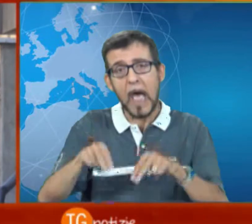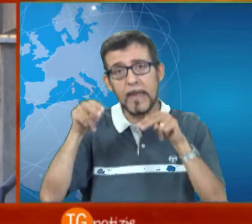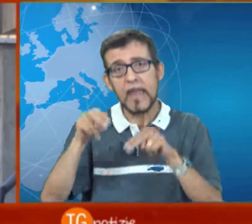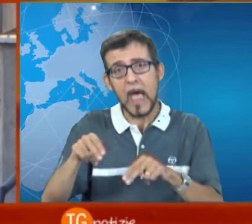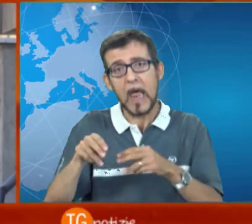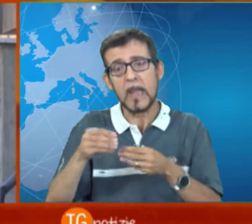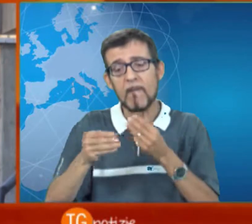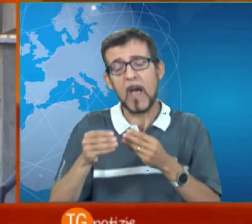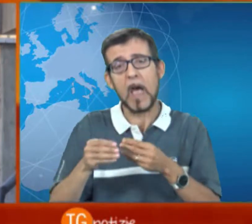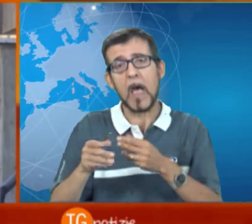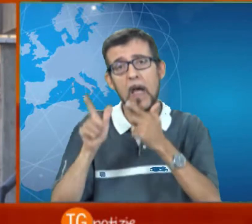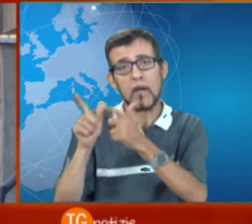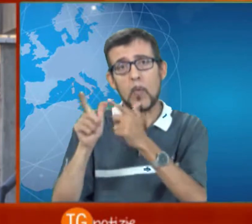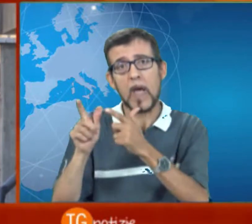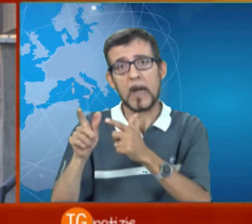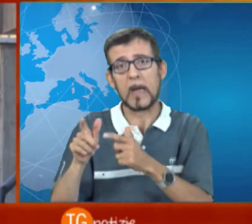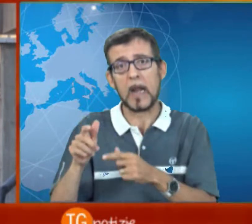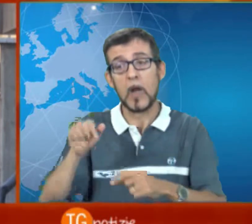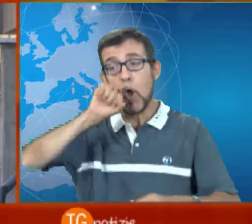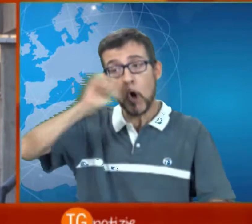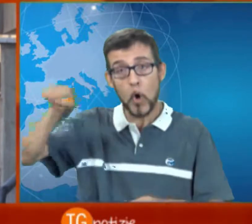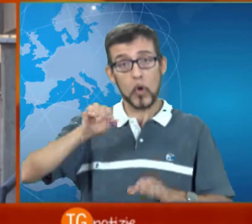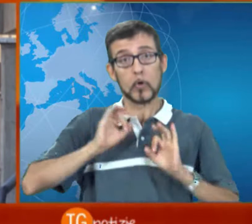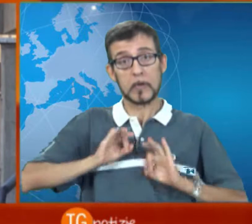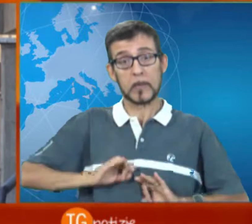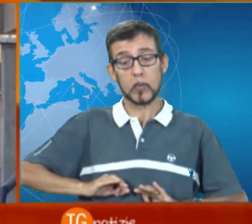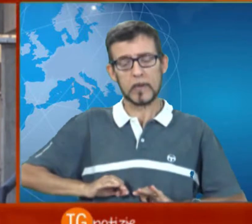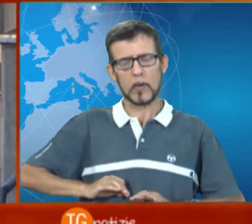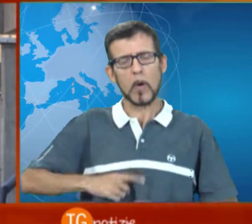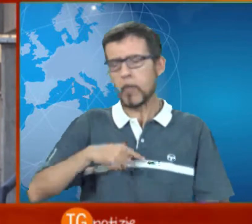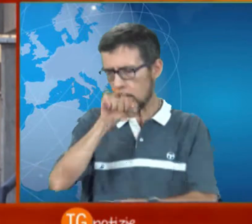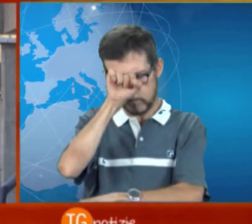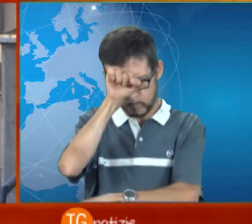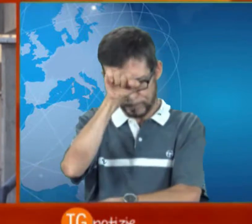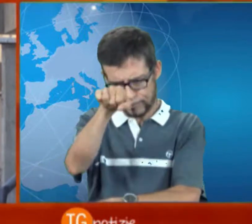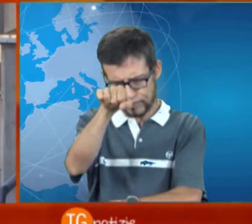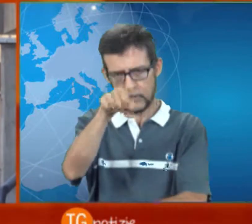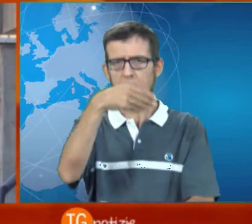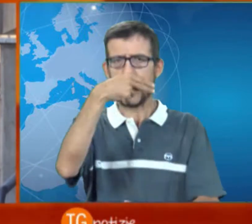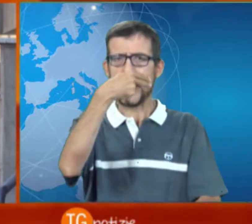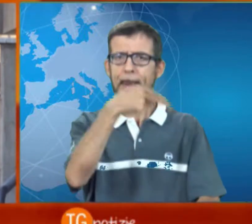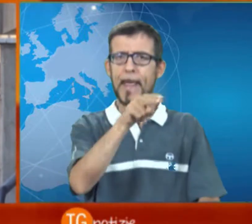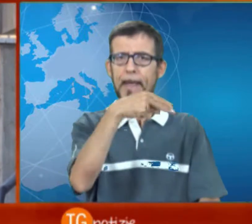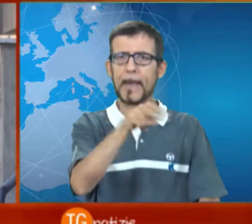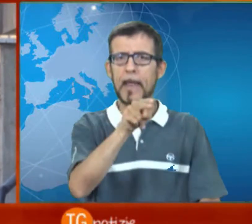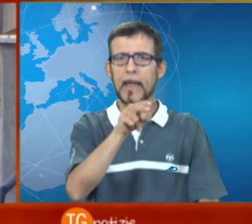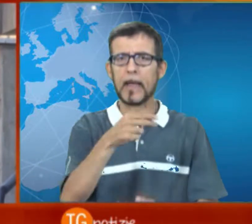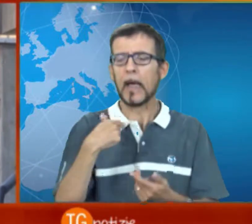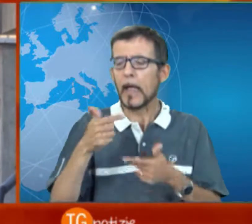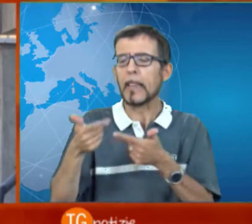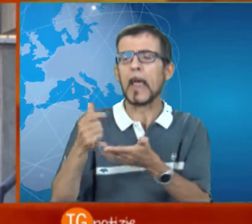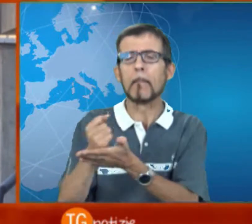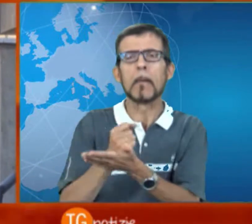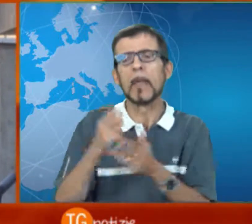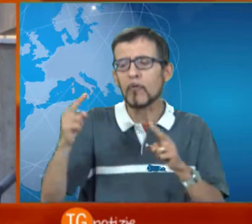questa battaglia, che è una guerra ormai contro le istituzioni, perché si ostinano a negare questo dramma. Ed